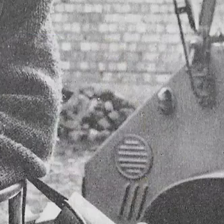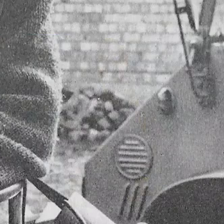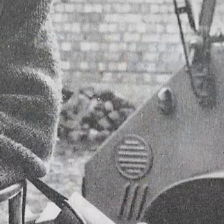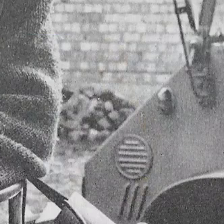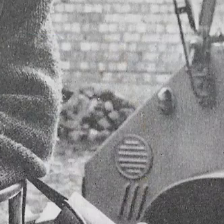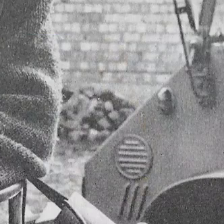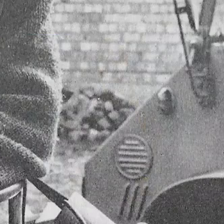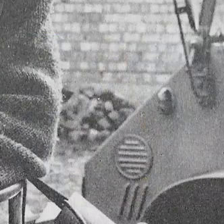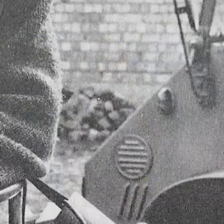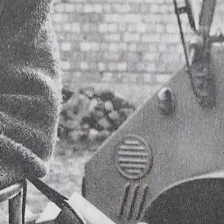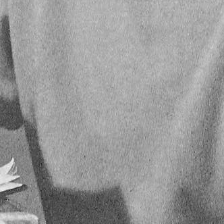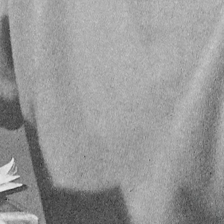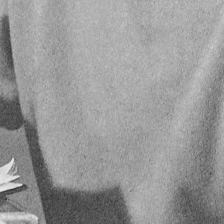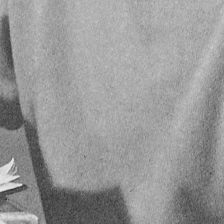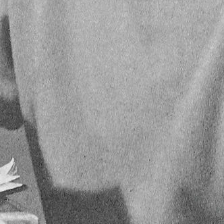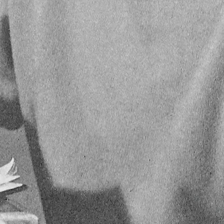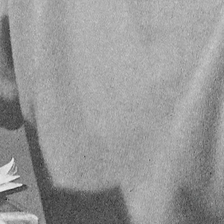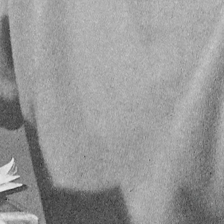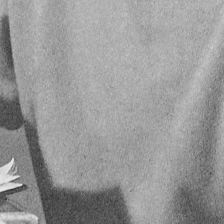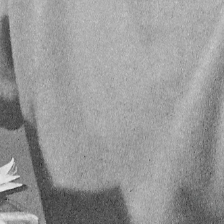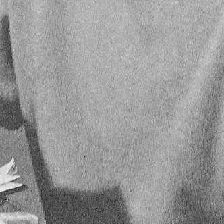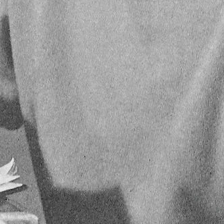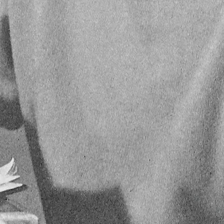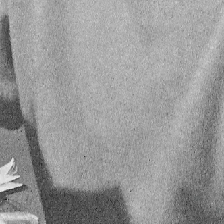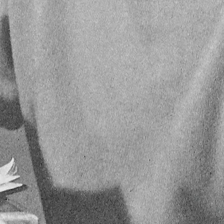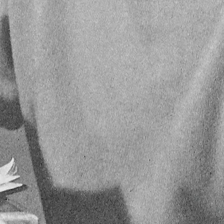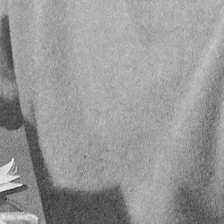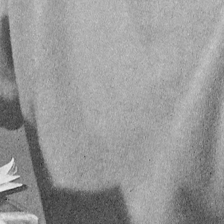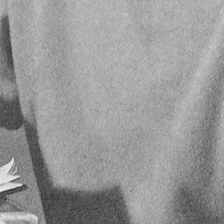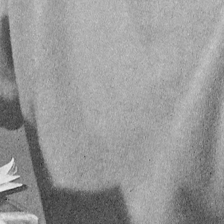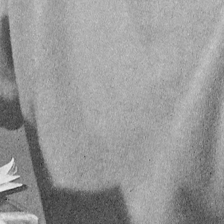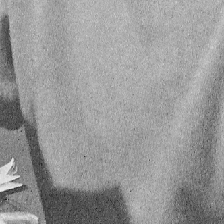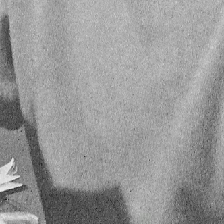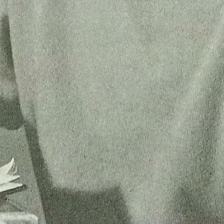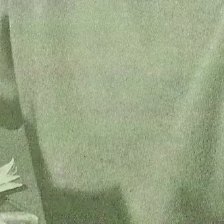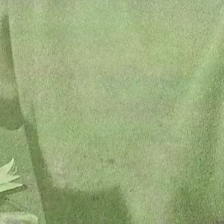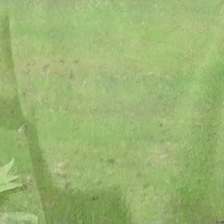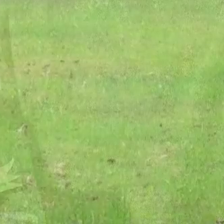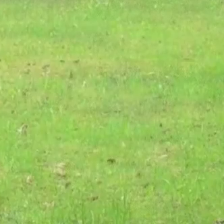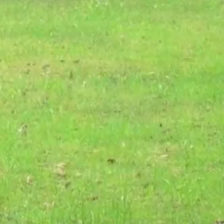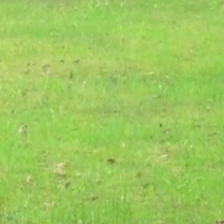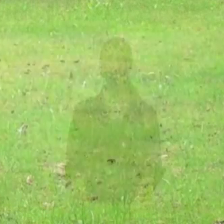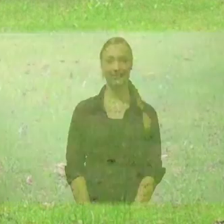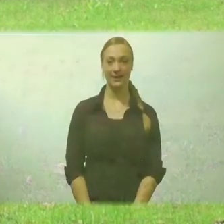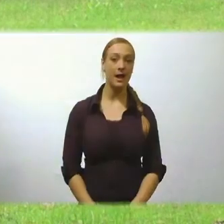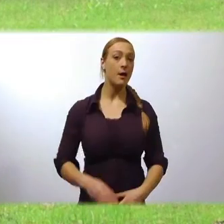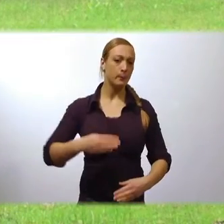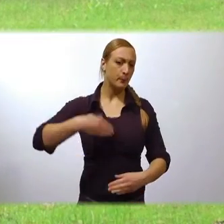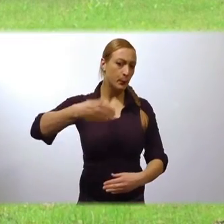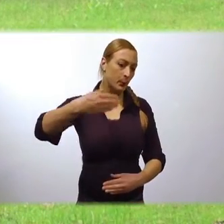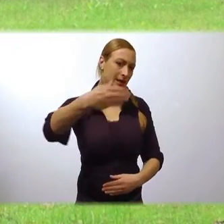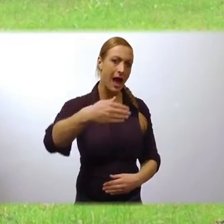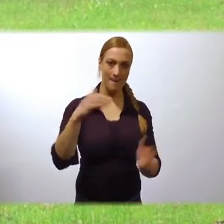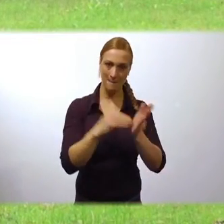cette construction de l'image de l'autre comme de l'ennemi et pour ça favoriser absolument les prises de contact. Dans les années